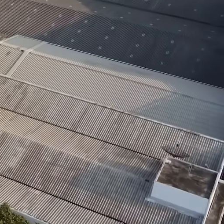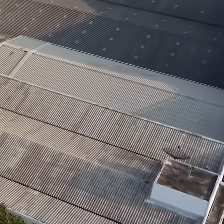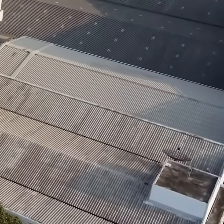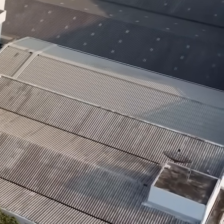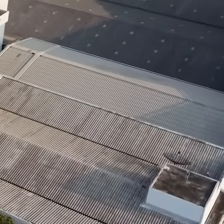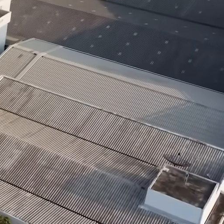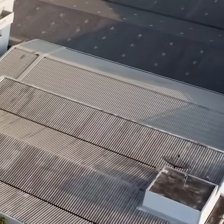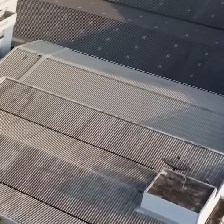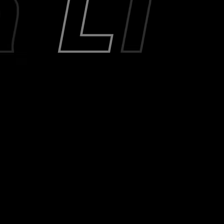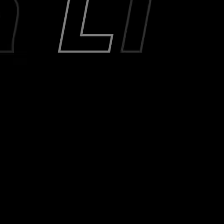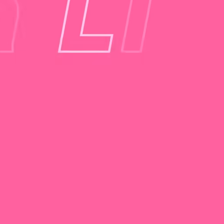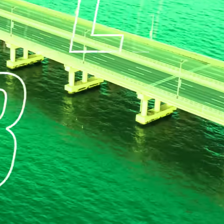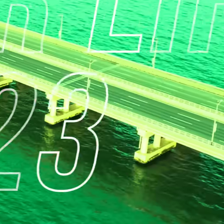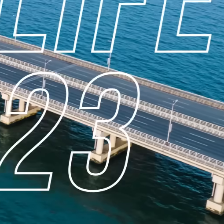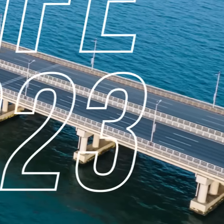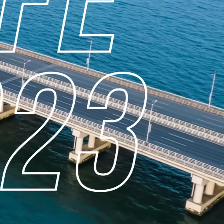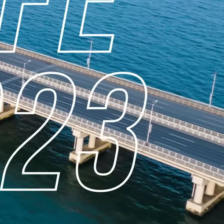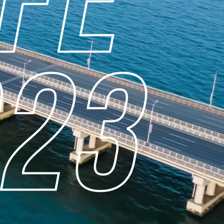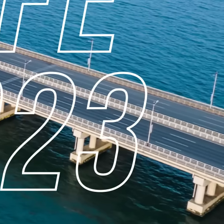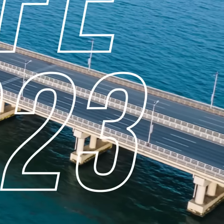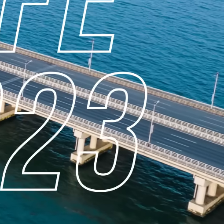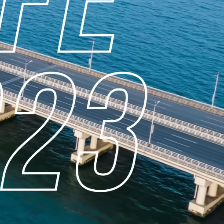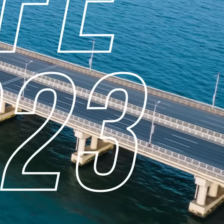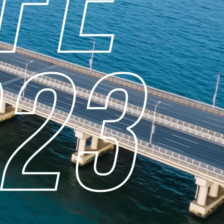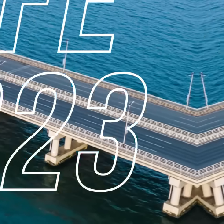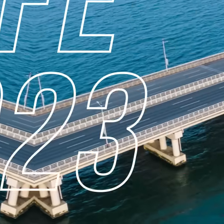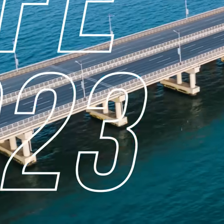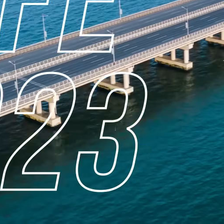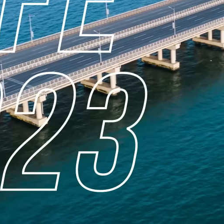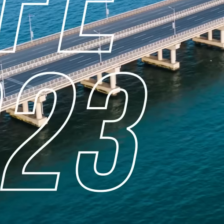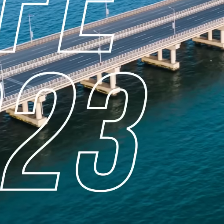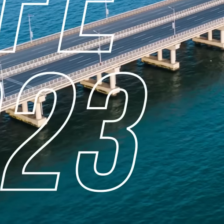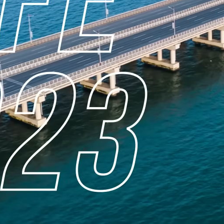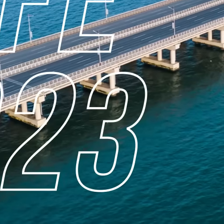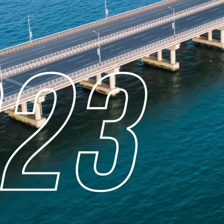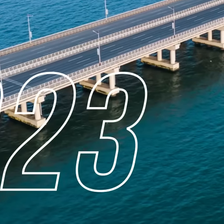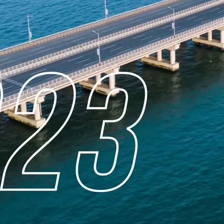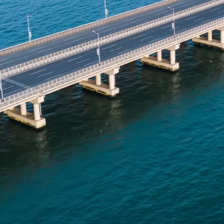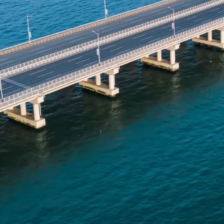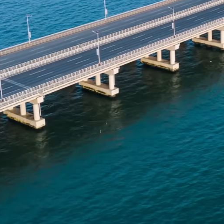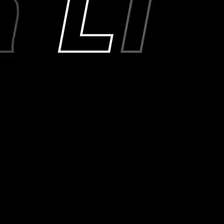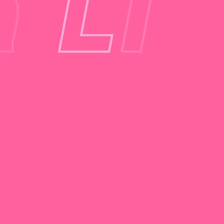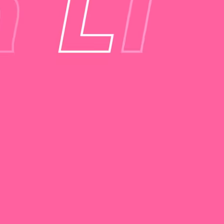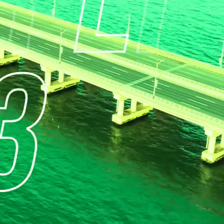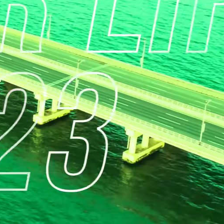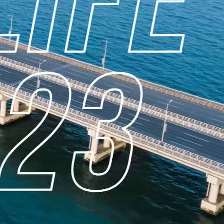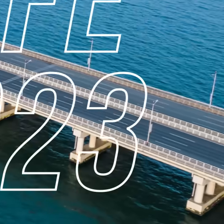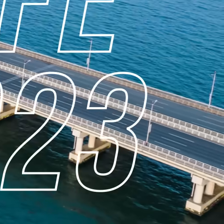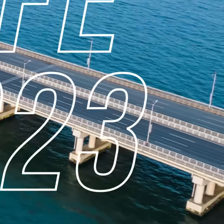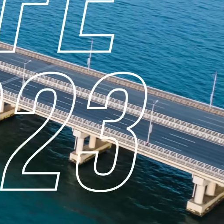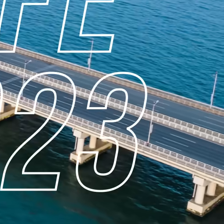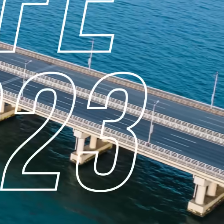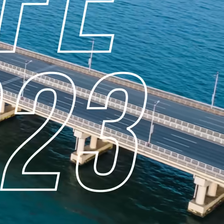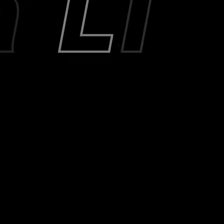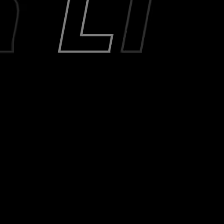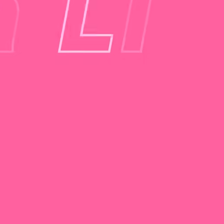องค์การบริหารส่วนจังหวัดชลบุรีจัดงานวิ่งการกุศลยิ่งใหญ่ดีรัน for life 2023 by เดลินิว